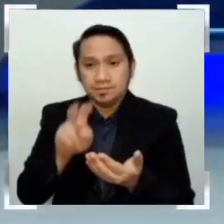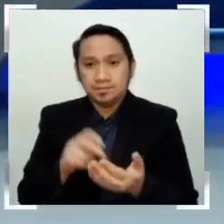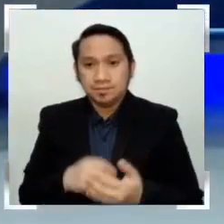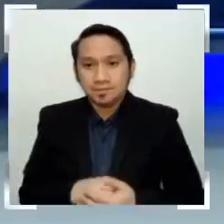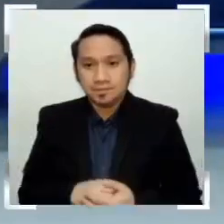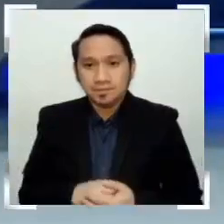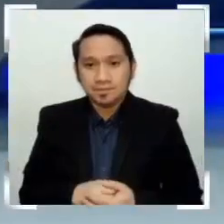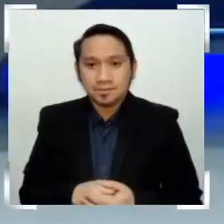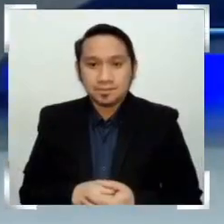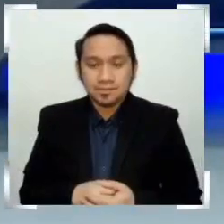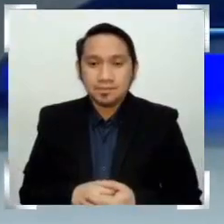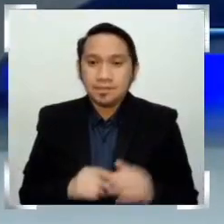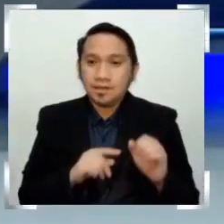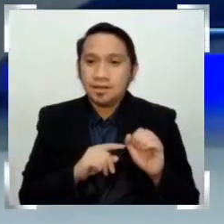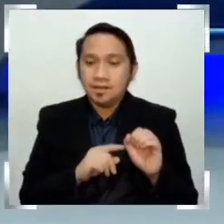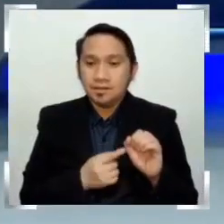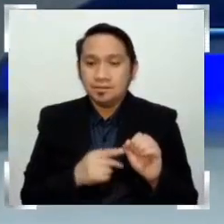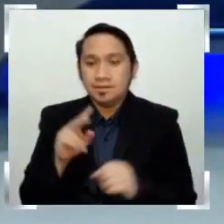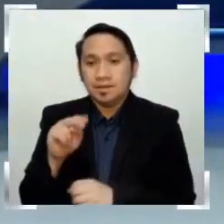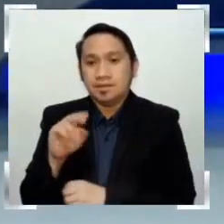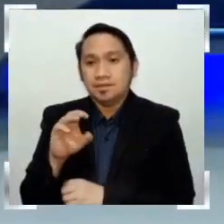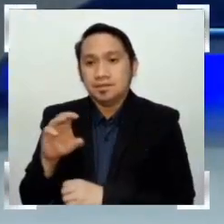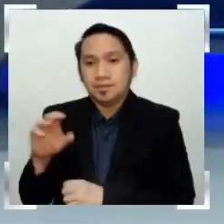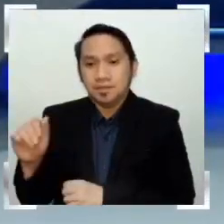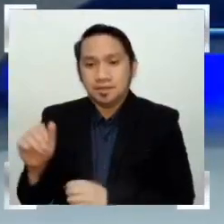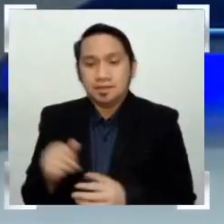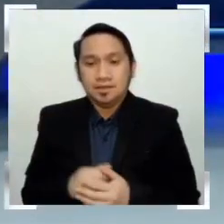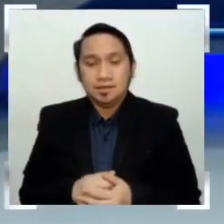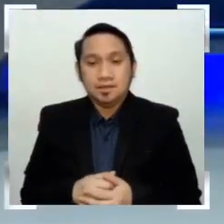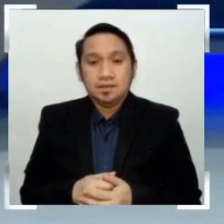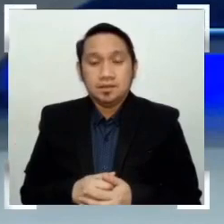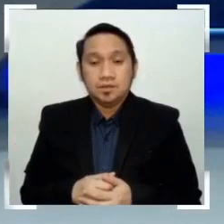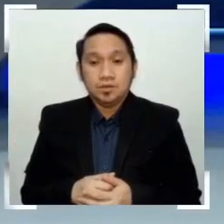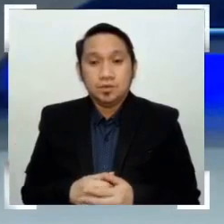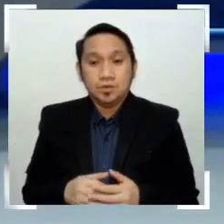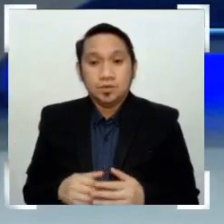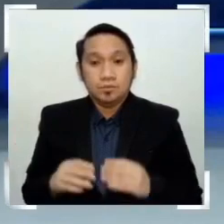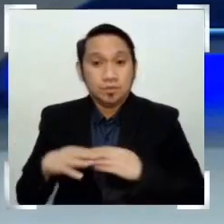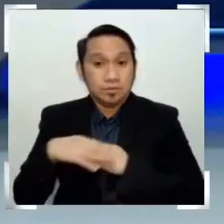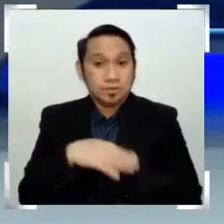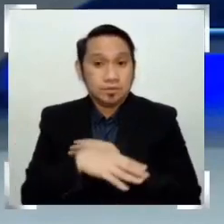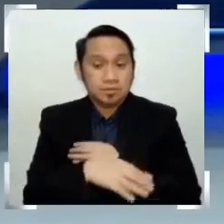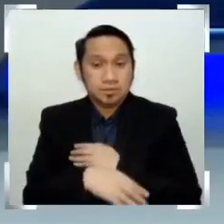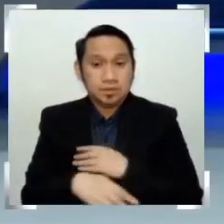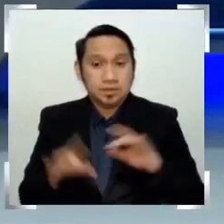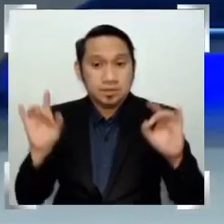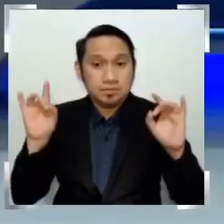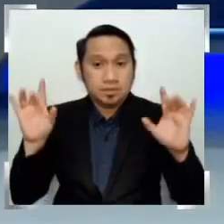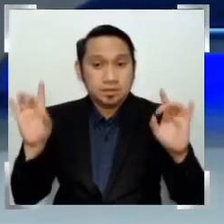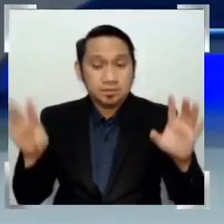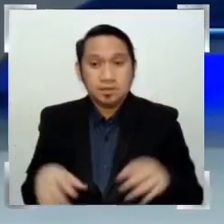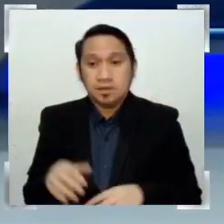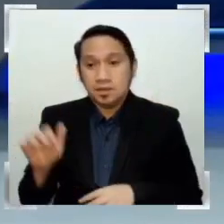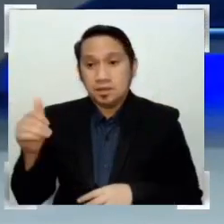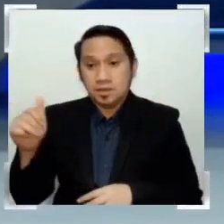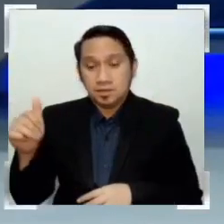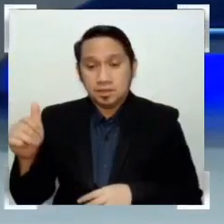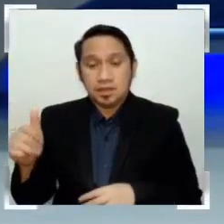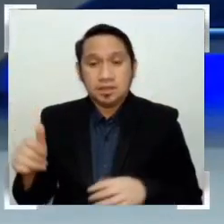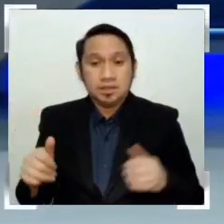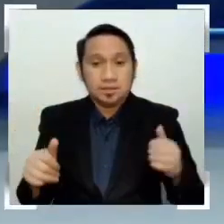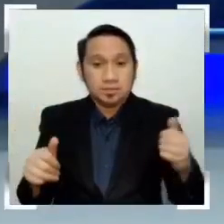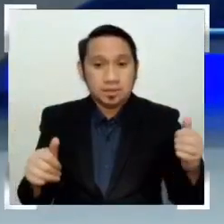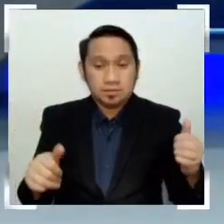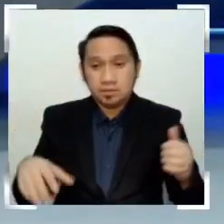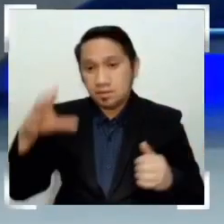Sinimula na po ang NCAA Season 98 Beach Volleyball Tournament. Sampung koponan mula sa women's at men's division ang